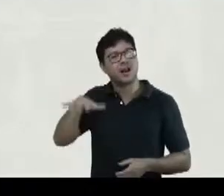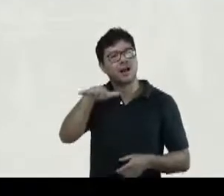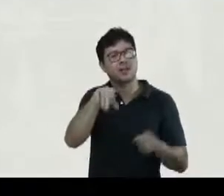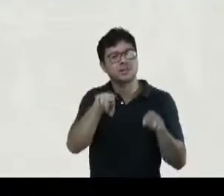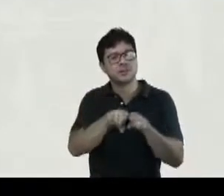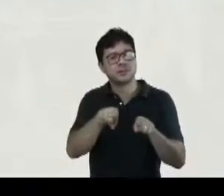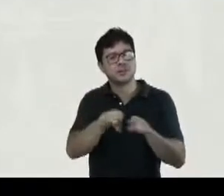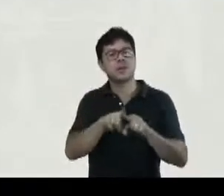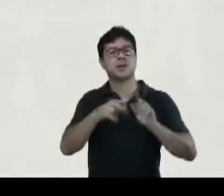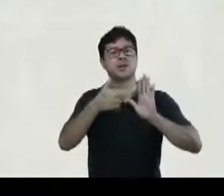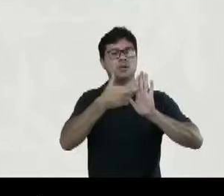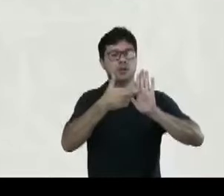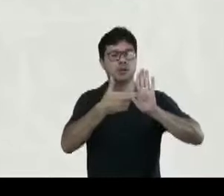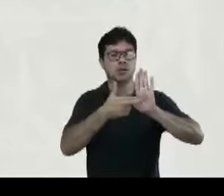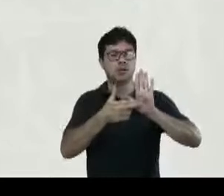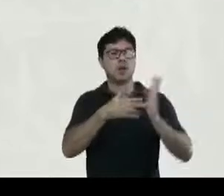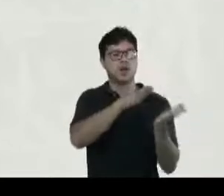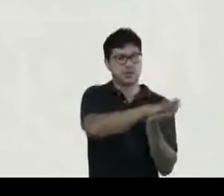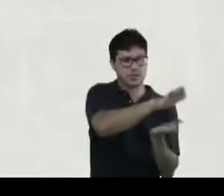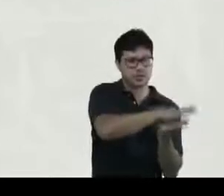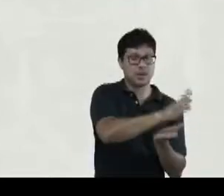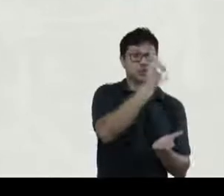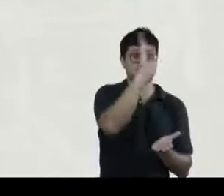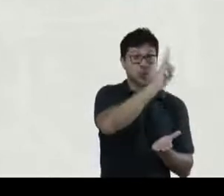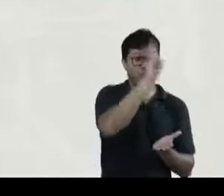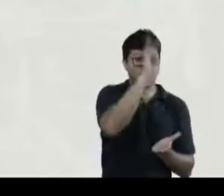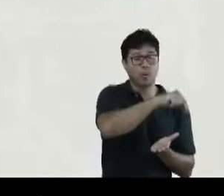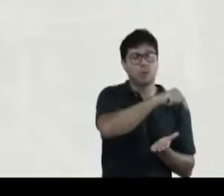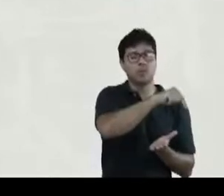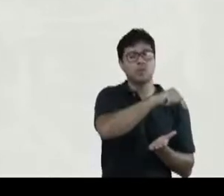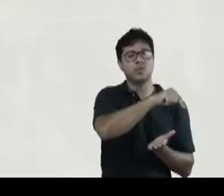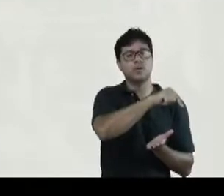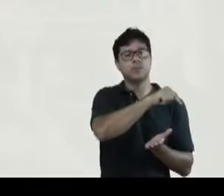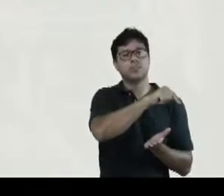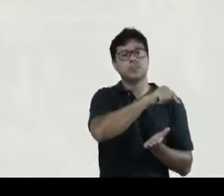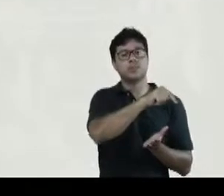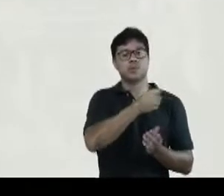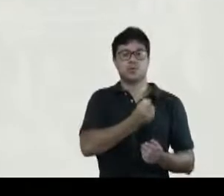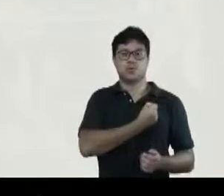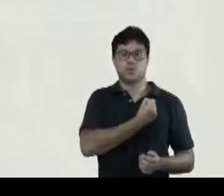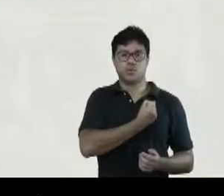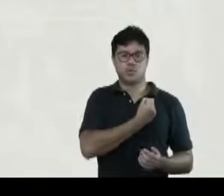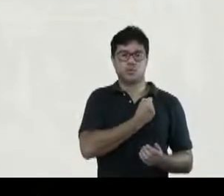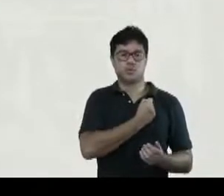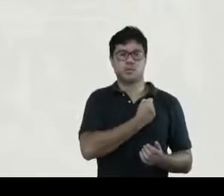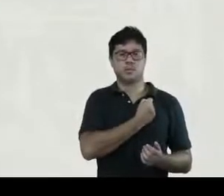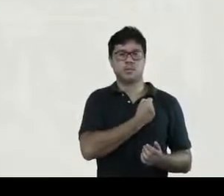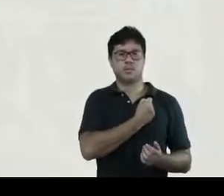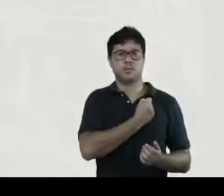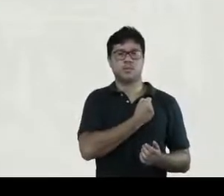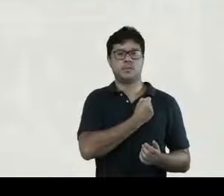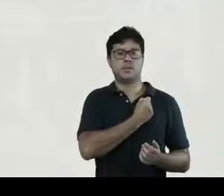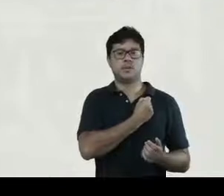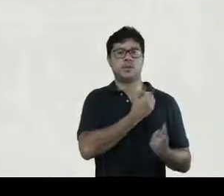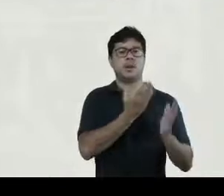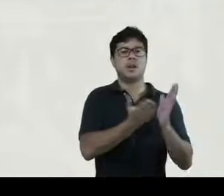historischer Drucke durch die Nummern ihrer jeweiligen Nationalbibliografie.